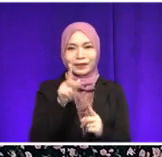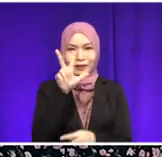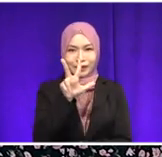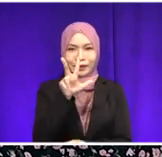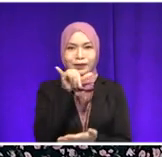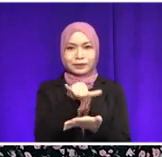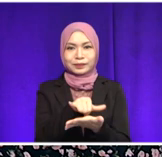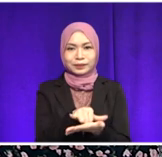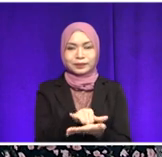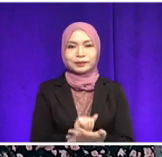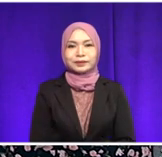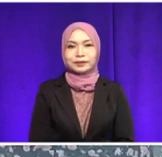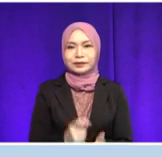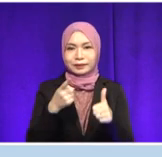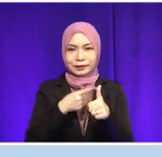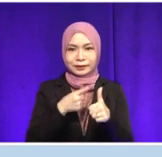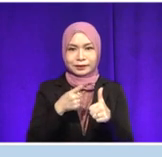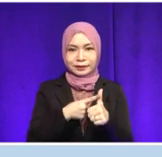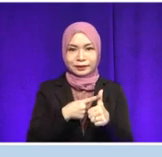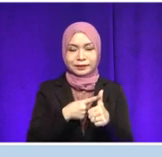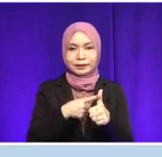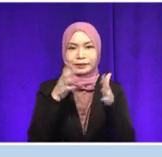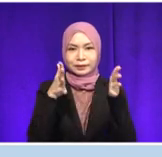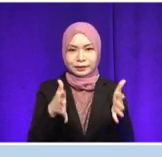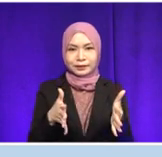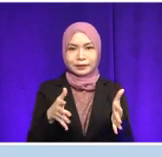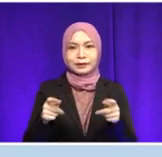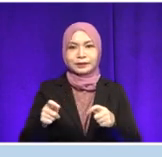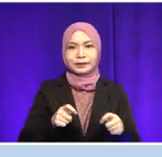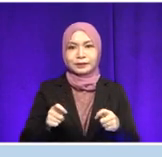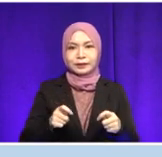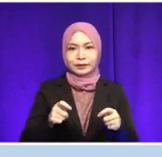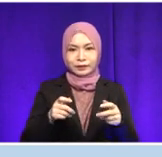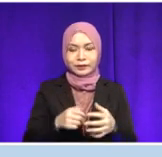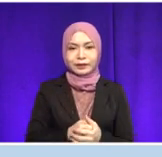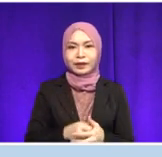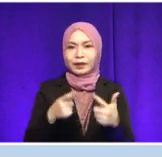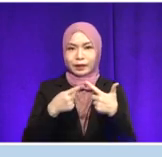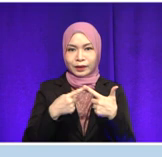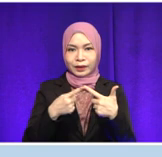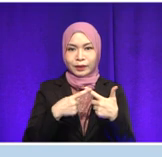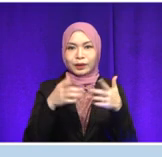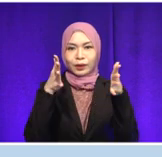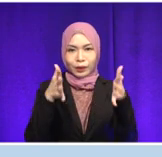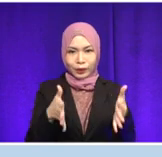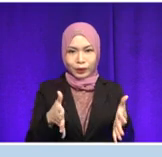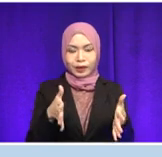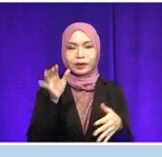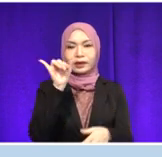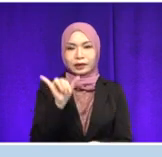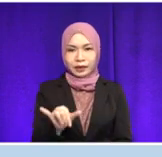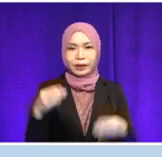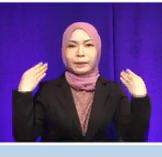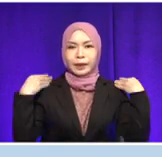ada yang pertama pengurus Project dan juga pelanggan ini adalah dua pihak yang berbincang untuk